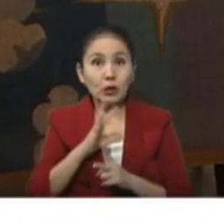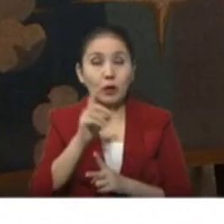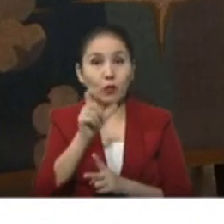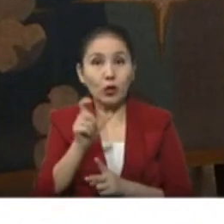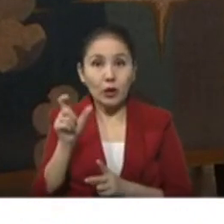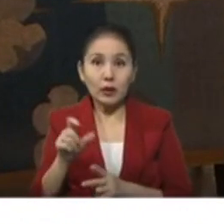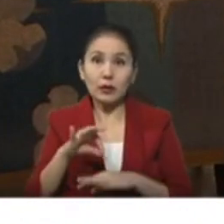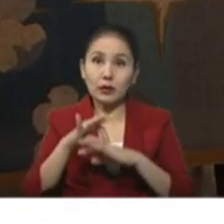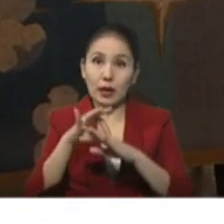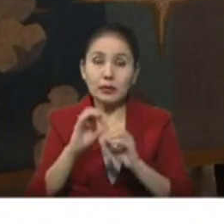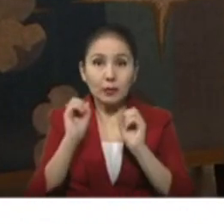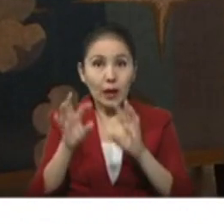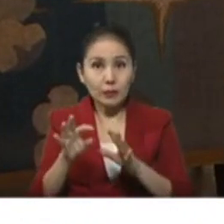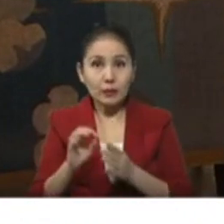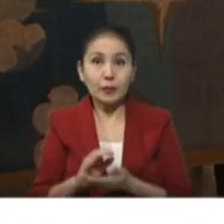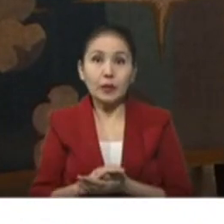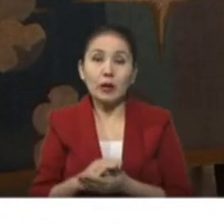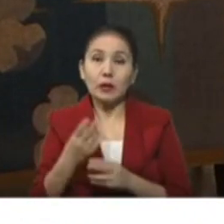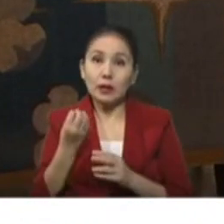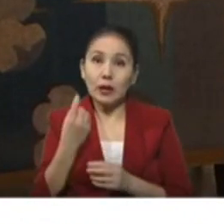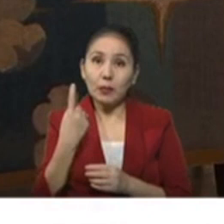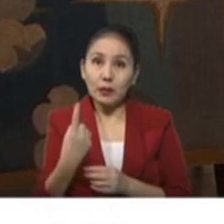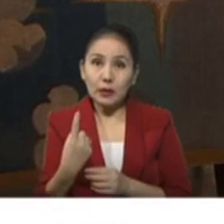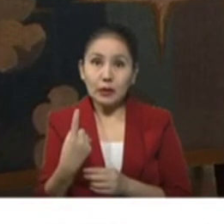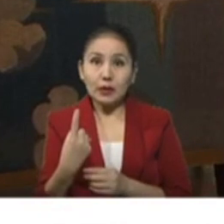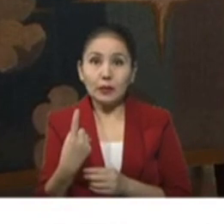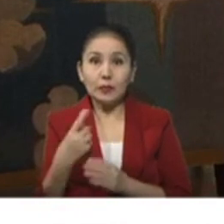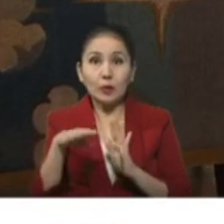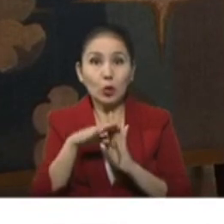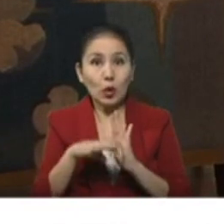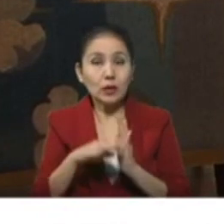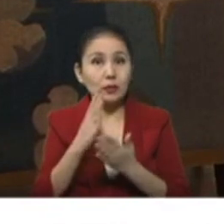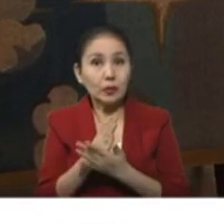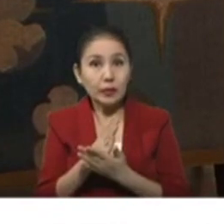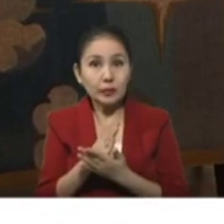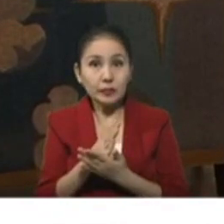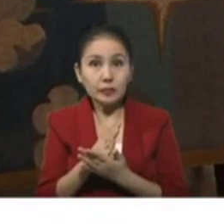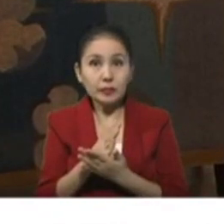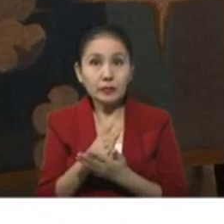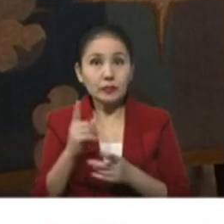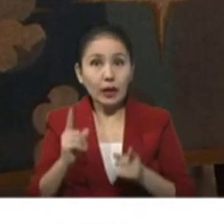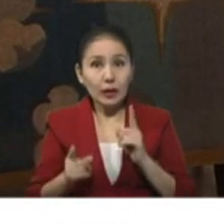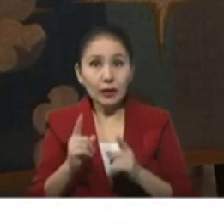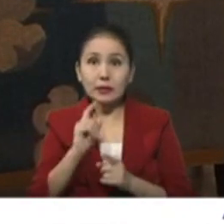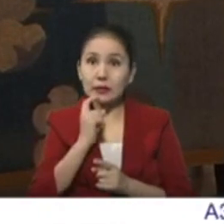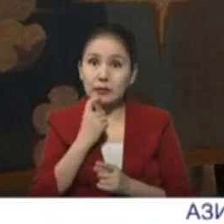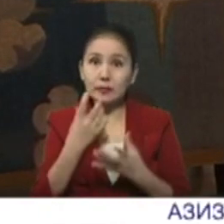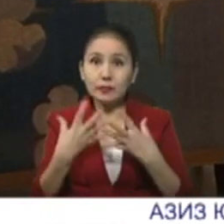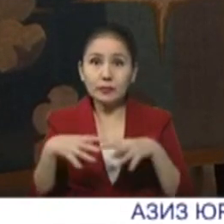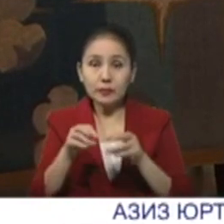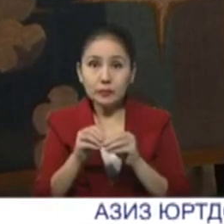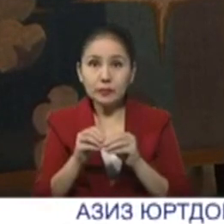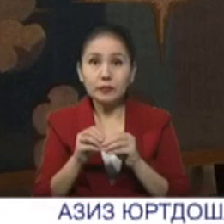fuqarolarga yetkazib beramiz. Keyin bizda yana mana shunday ro'yxat shakllantirilgan haqiqatan ijtimoiy himoyaga